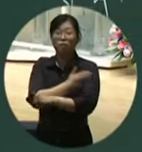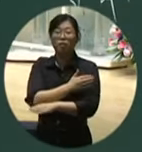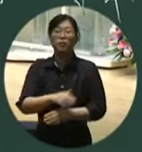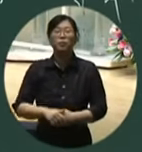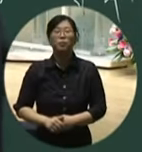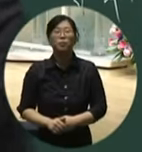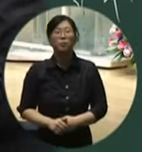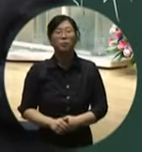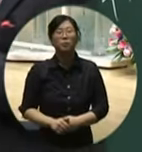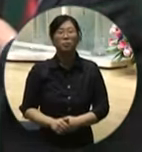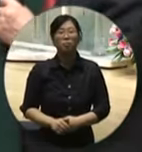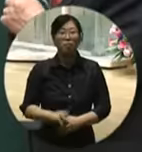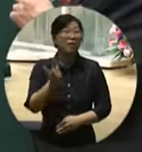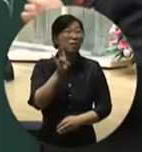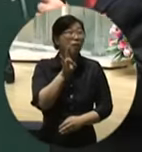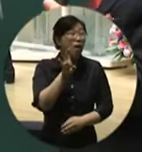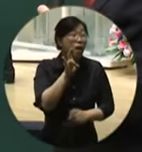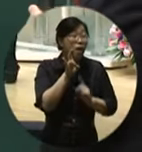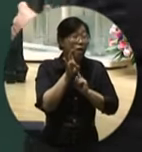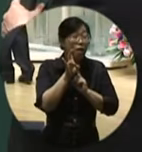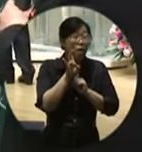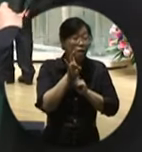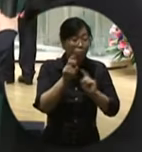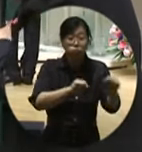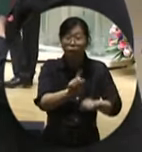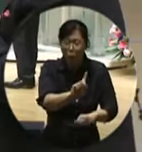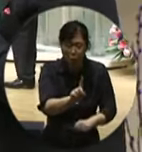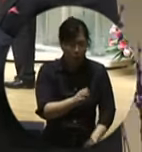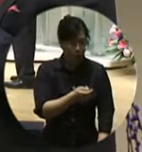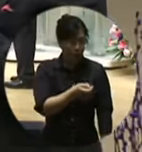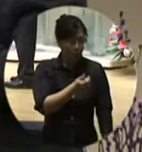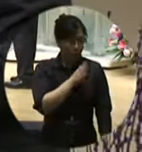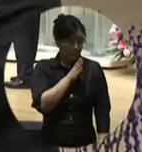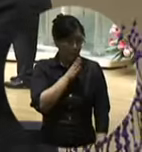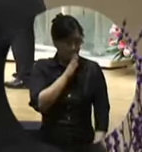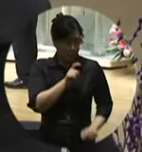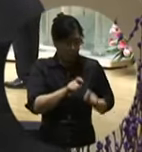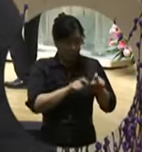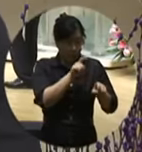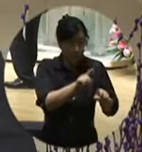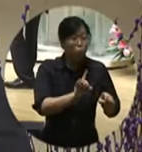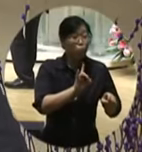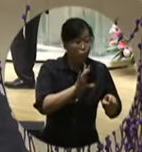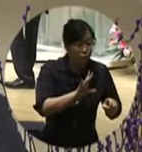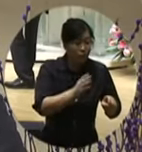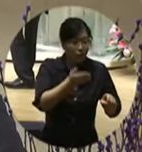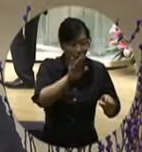not just your average time schedule. 라합은 복음을 듣고 손문들은